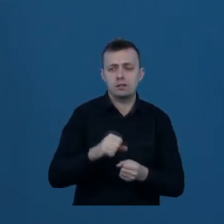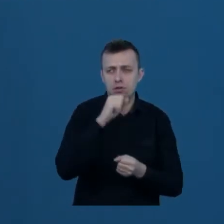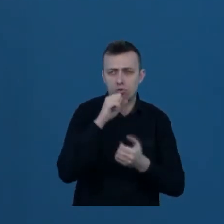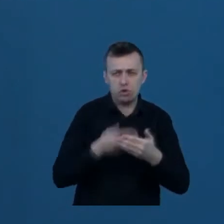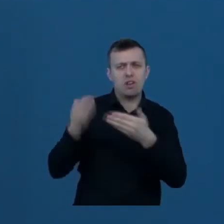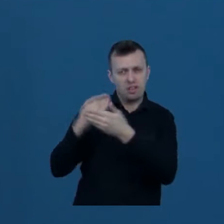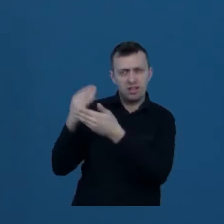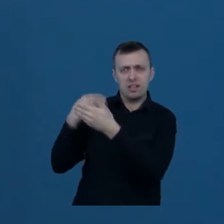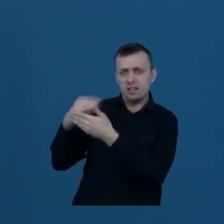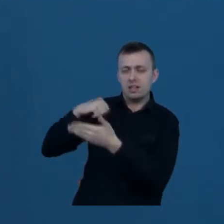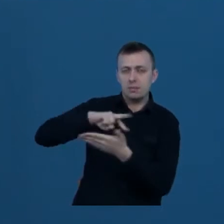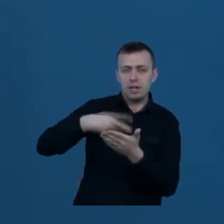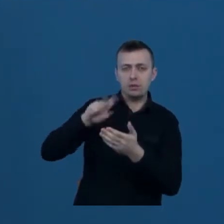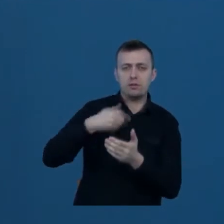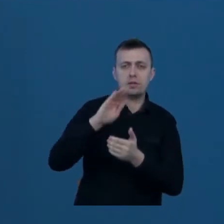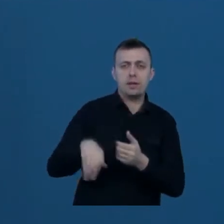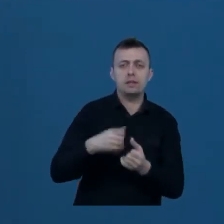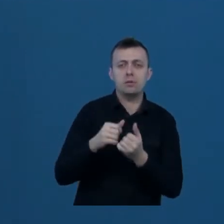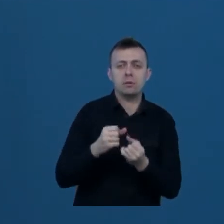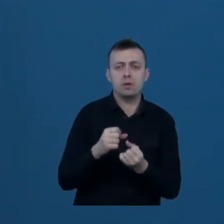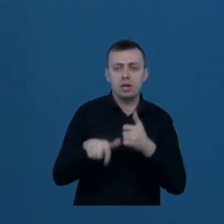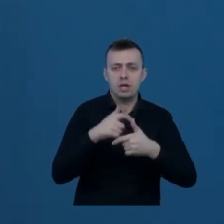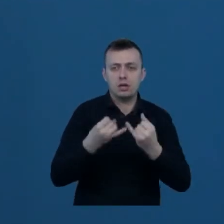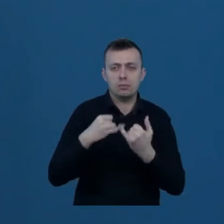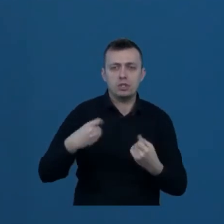z najmniejszymi detalami. Inni czekają prawie